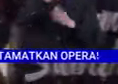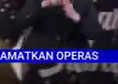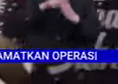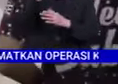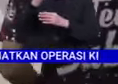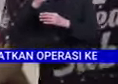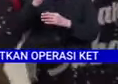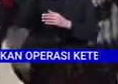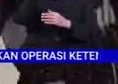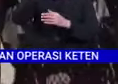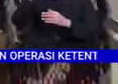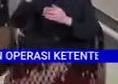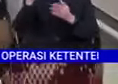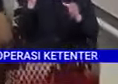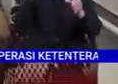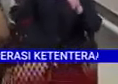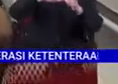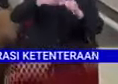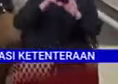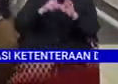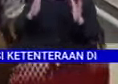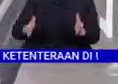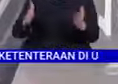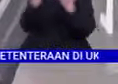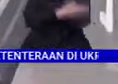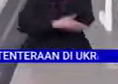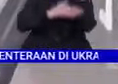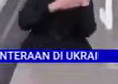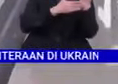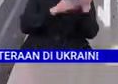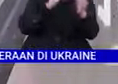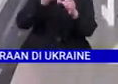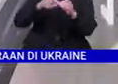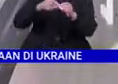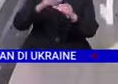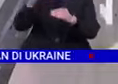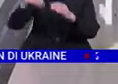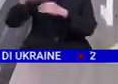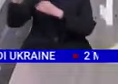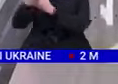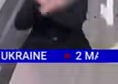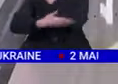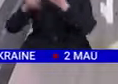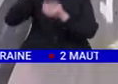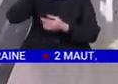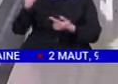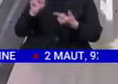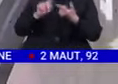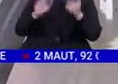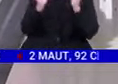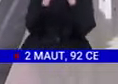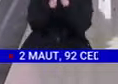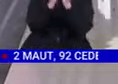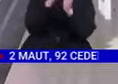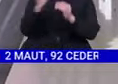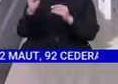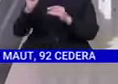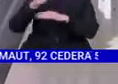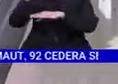depan dijangkau bakal disertai peserta seluruh negara selain beberapa negara luar seperti bietnam Brunei dan